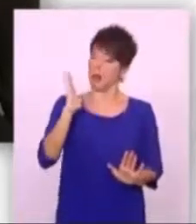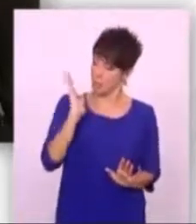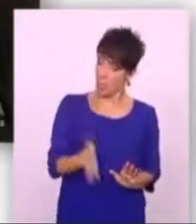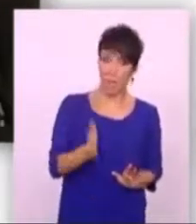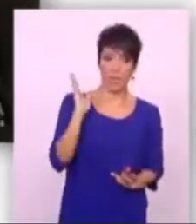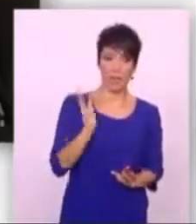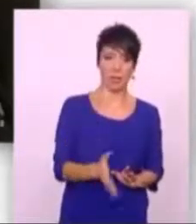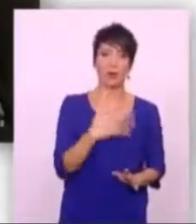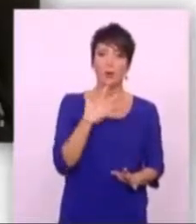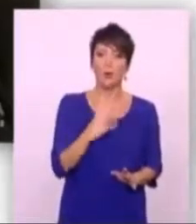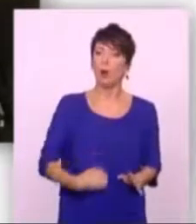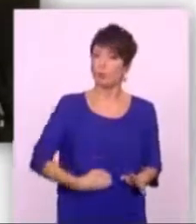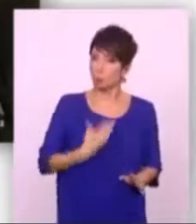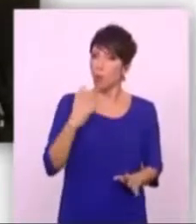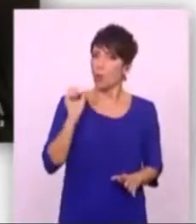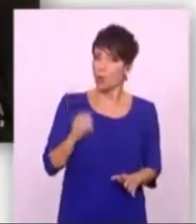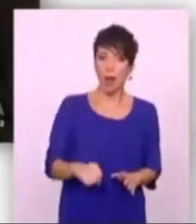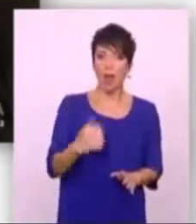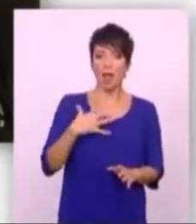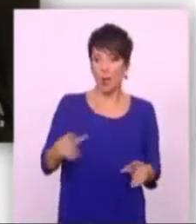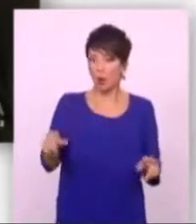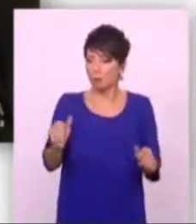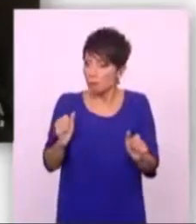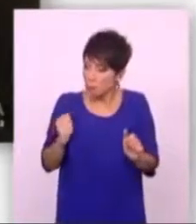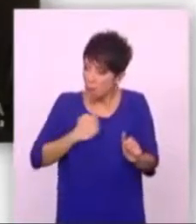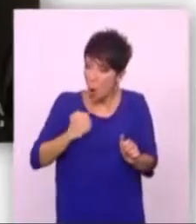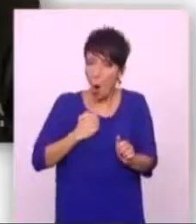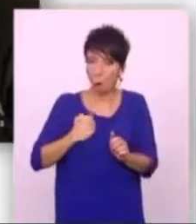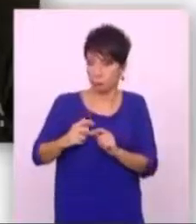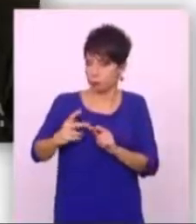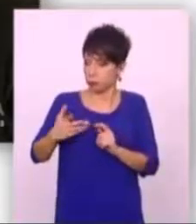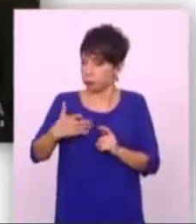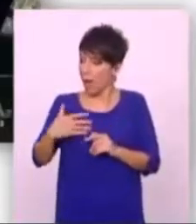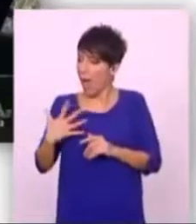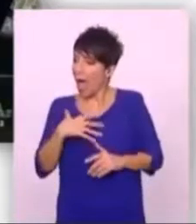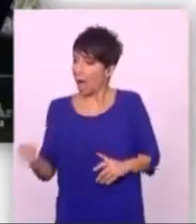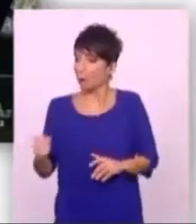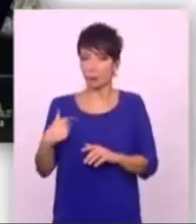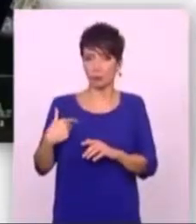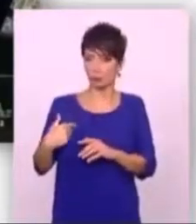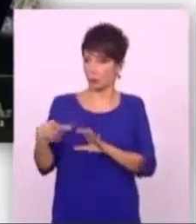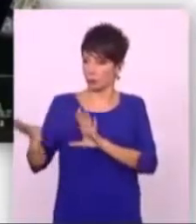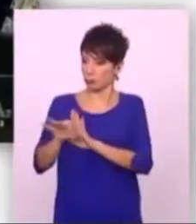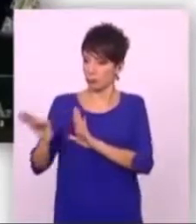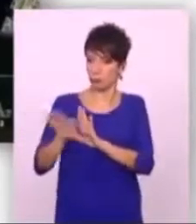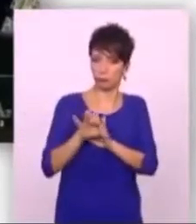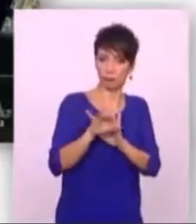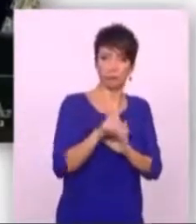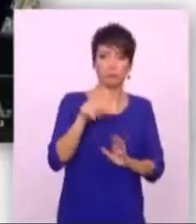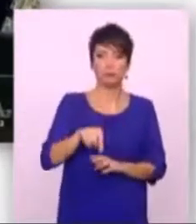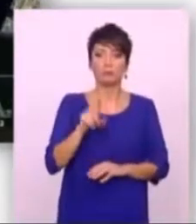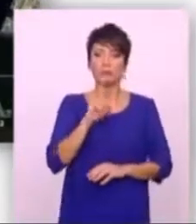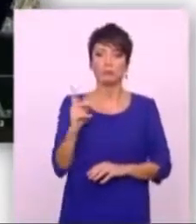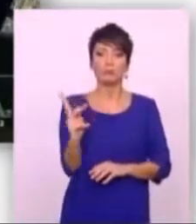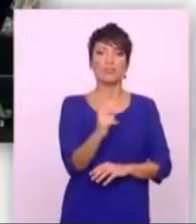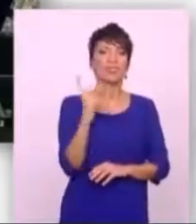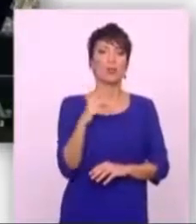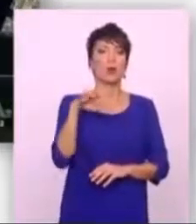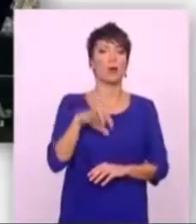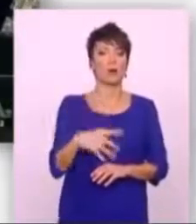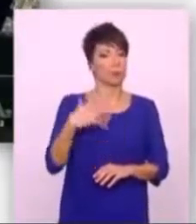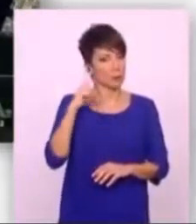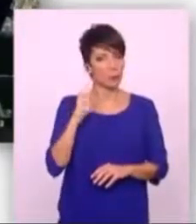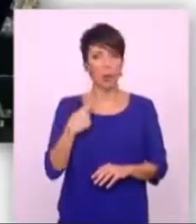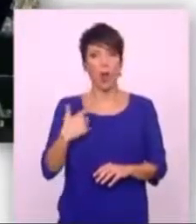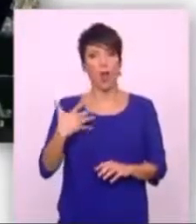Οπότε φανταστείτε, μετά εκ των υστέρων, γιατί δέχτηκαν οι γονείς να προσφέρουν, γιατί ήταν εδώ ήδη και δούλευαν τα παιδιά τους, να τους λέγαμε ότι θα διώξουμε τα